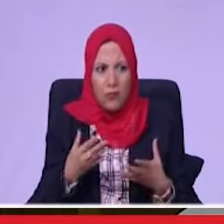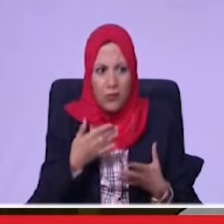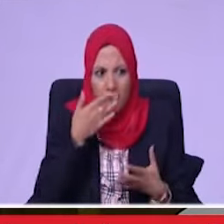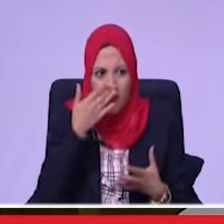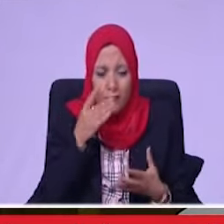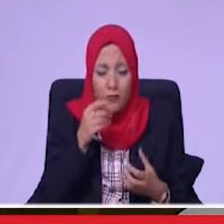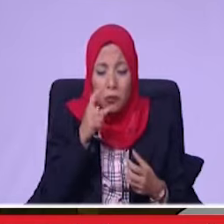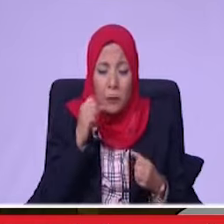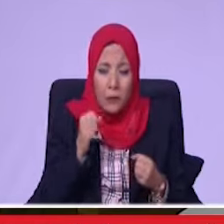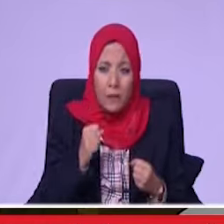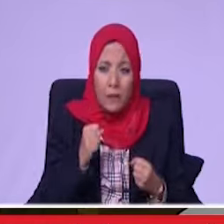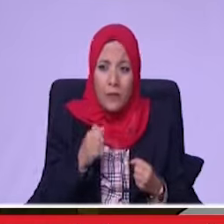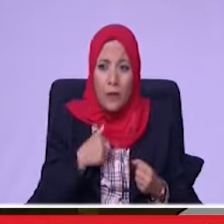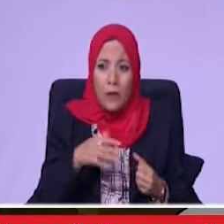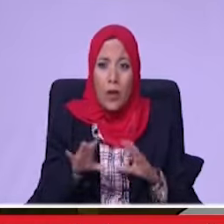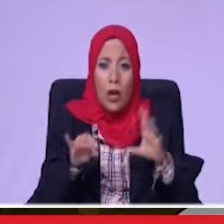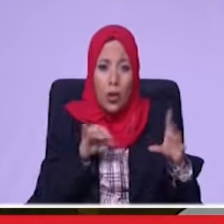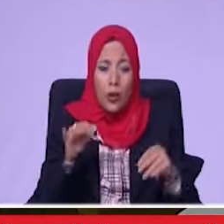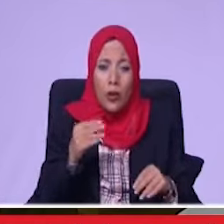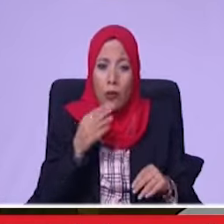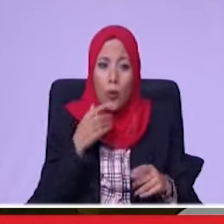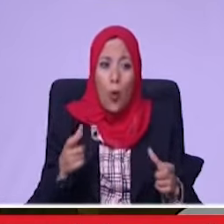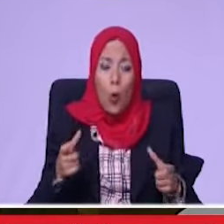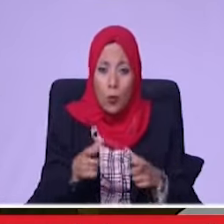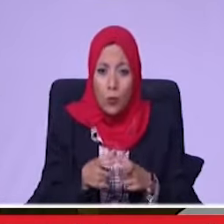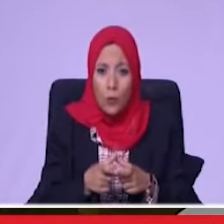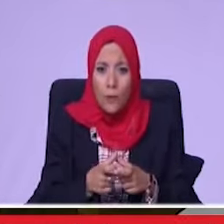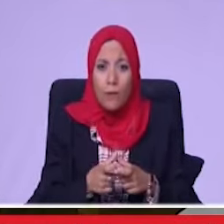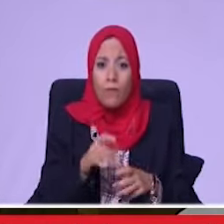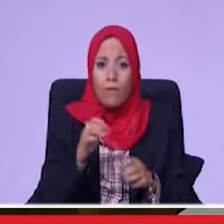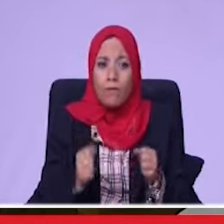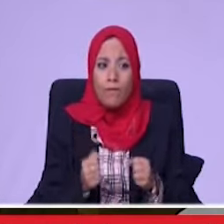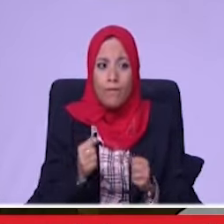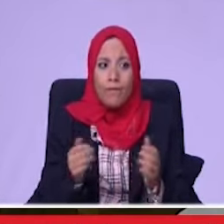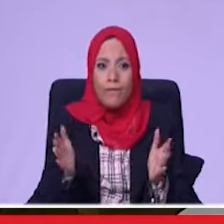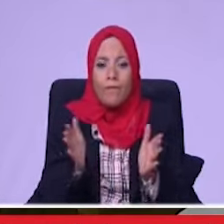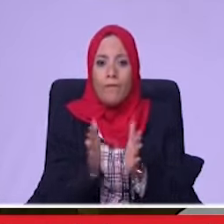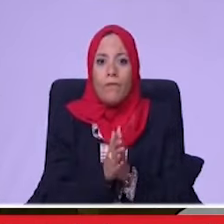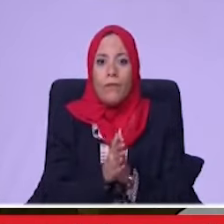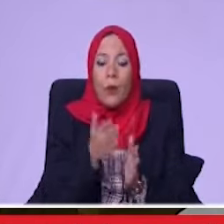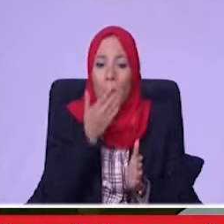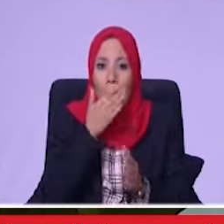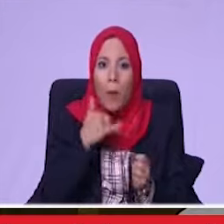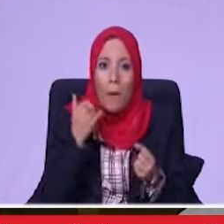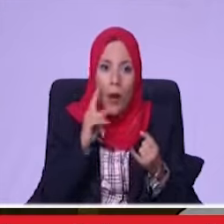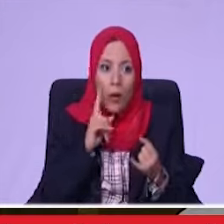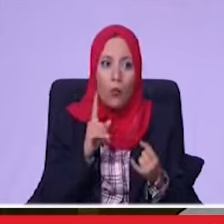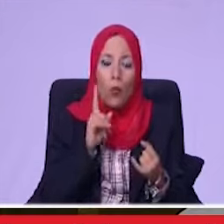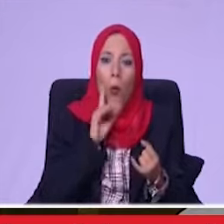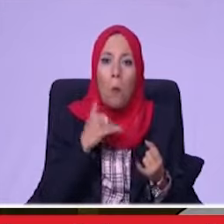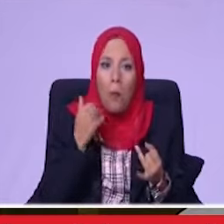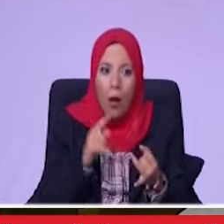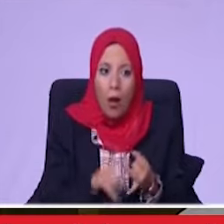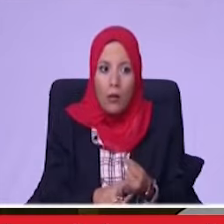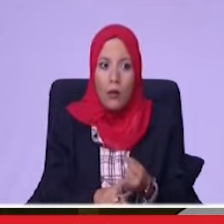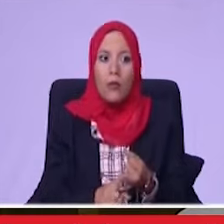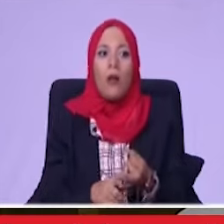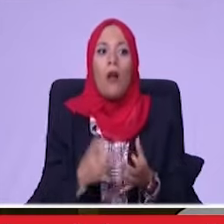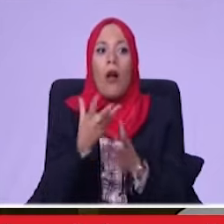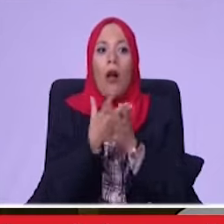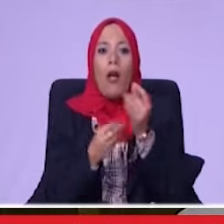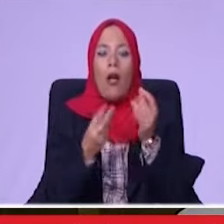ومؤلمة، حكاية أسرة تعرضت لحادث راح ضحيته الأب والأم وسبعة من